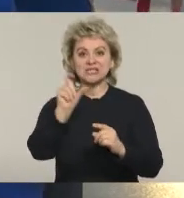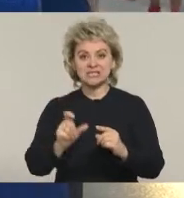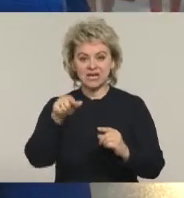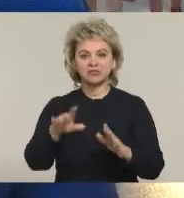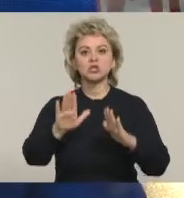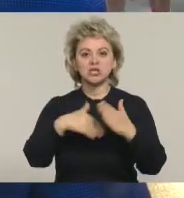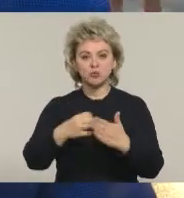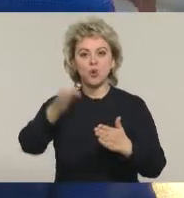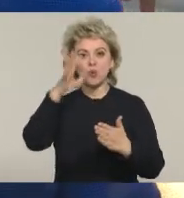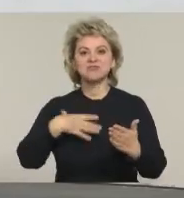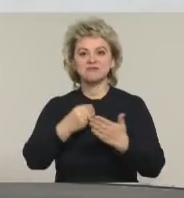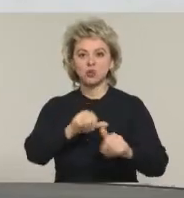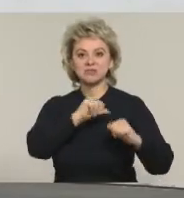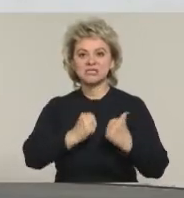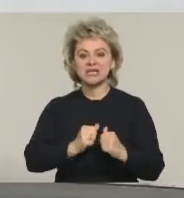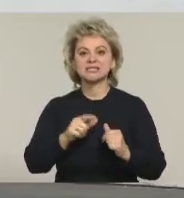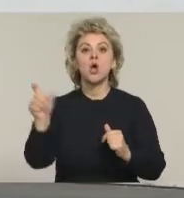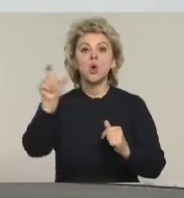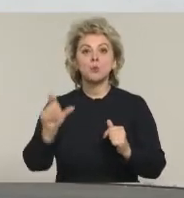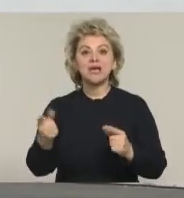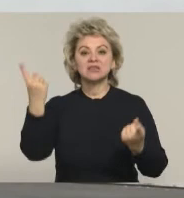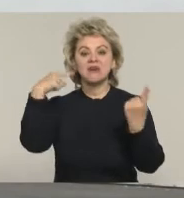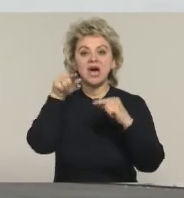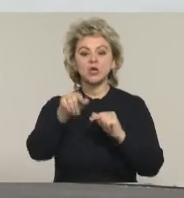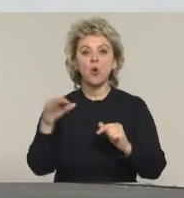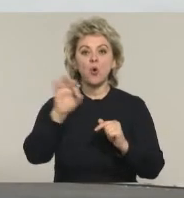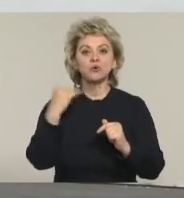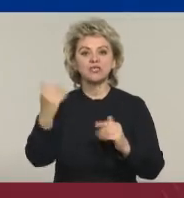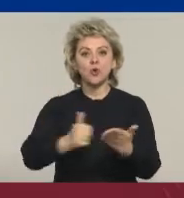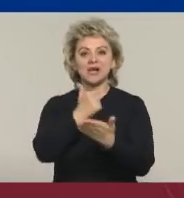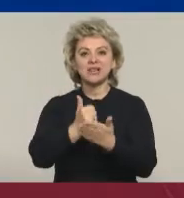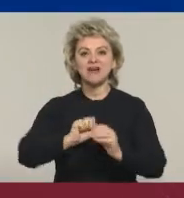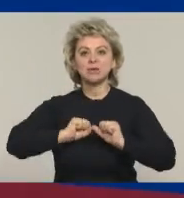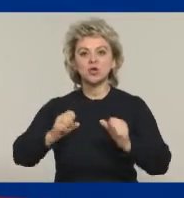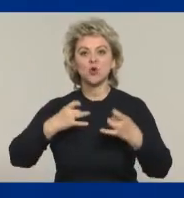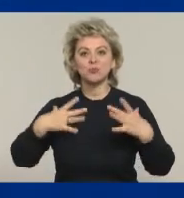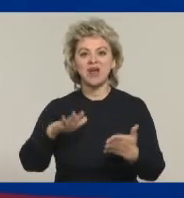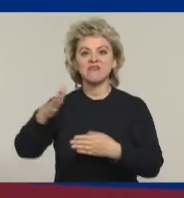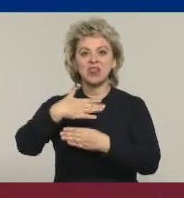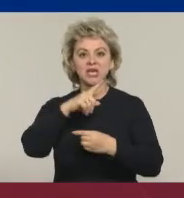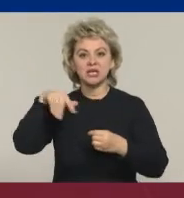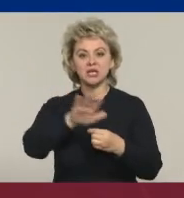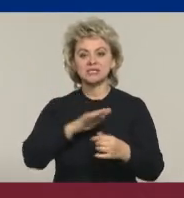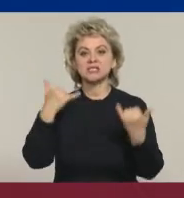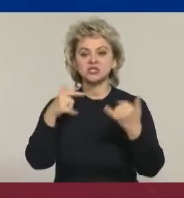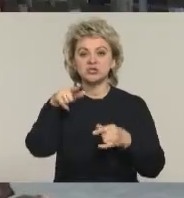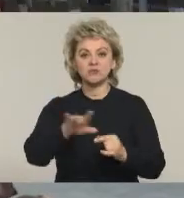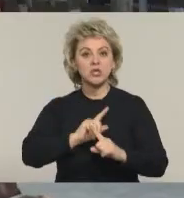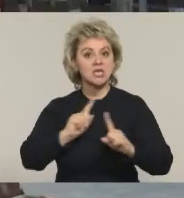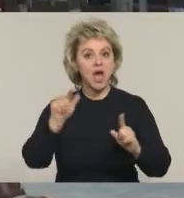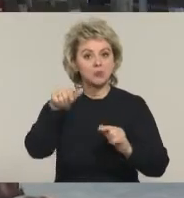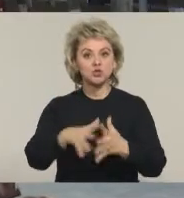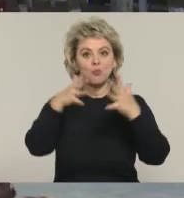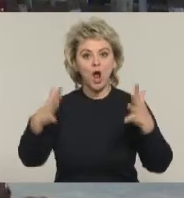и до сих пор помню в своем сердце. Поэтическое творение о нем, главном герое праздника, флаге России. Сегодня он